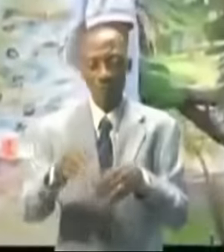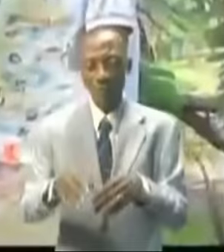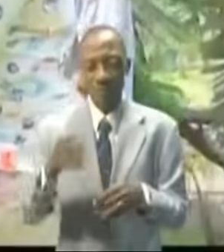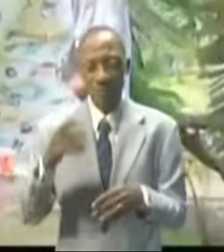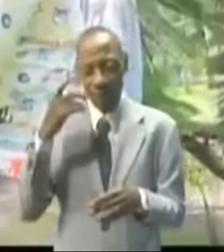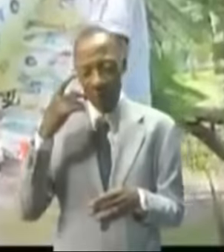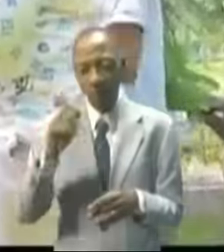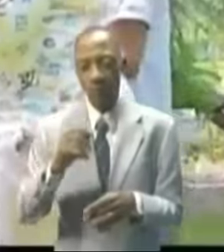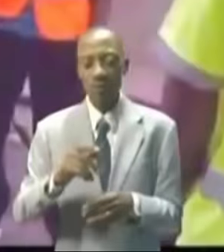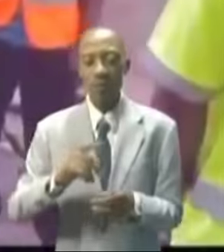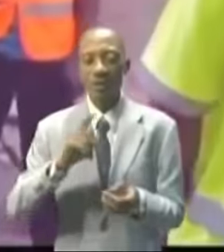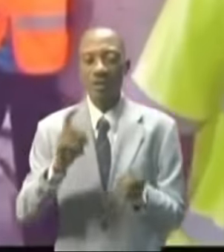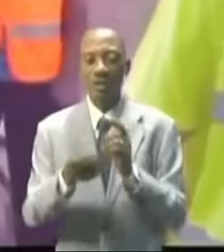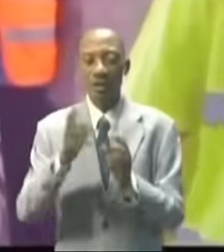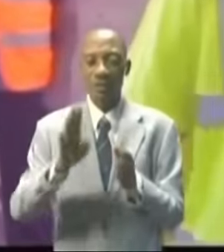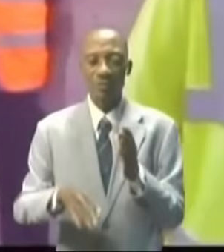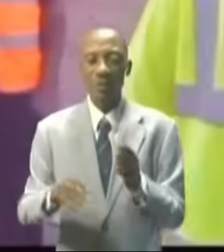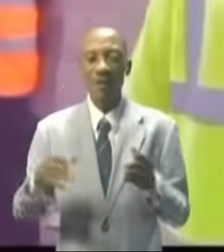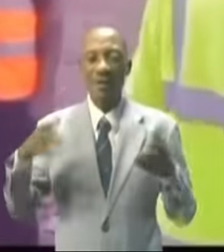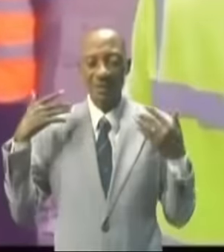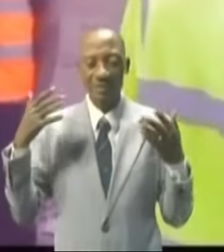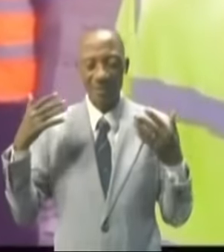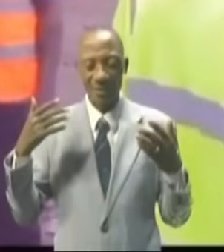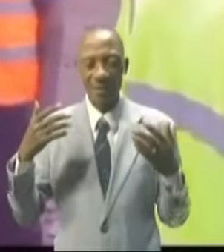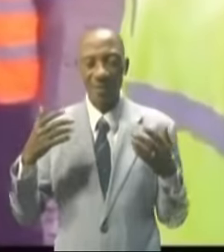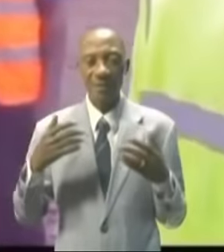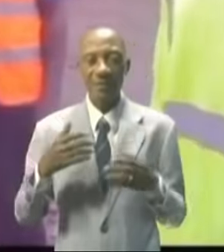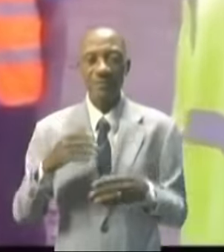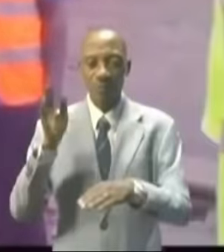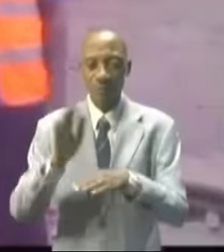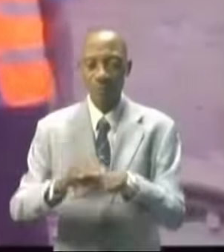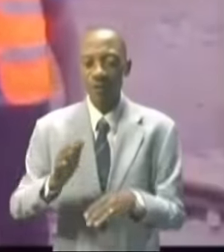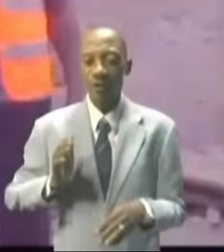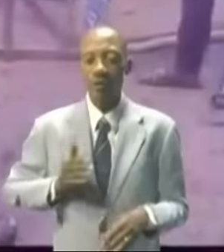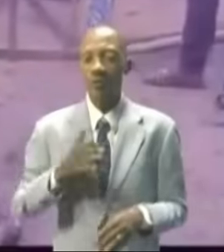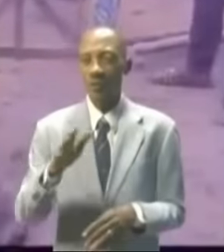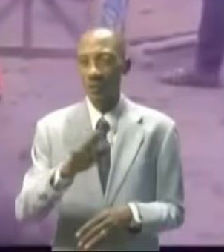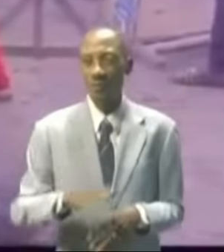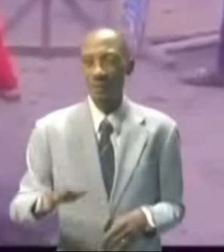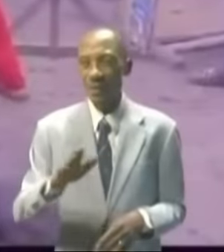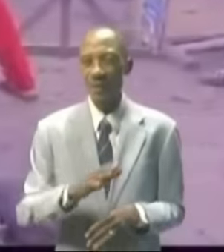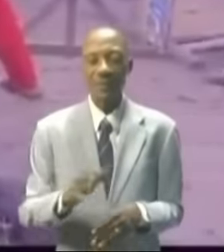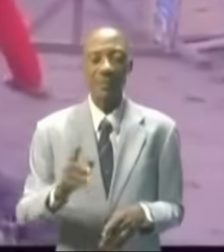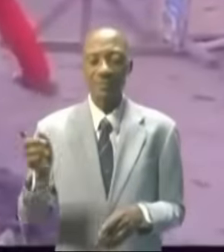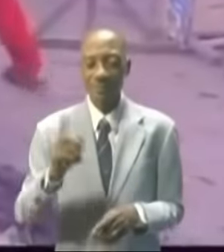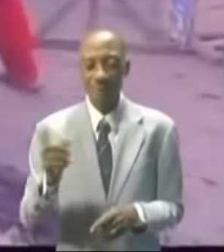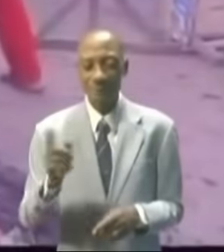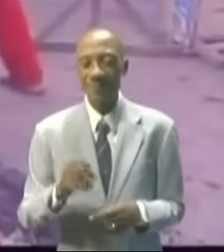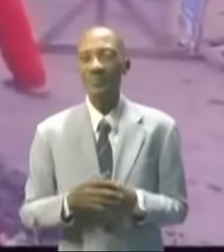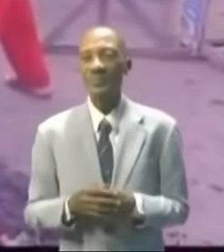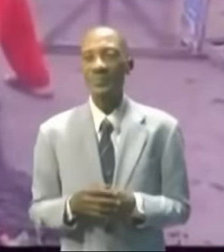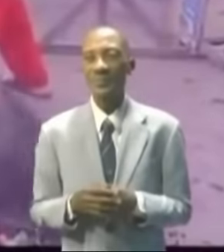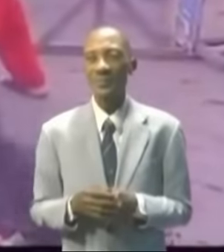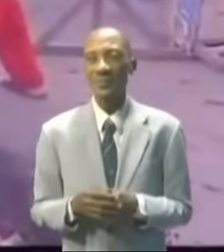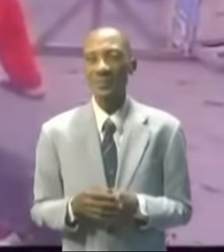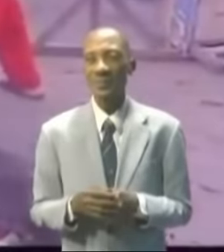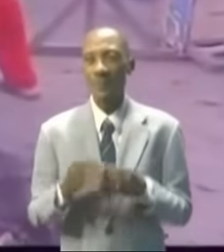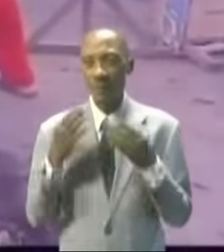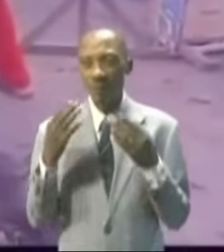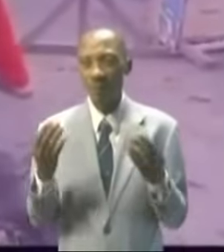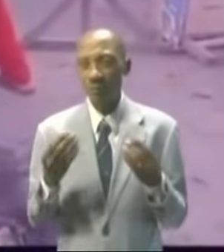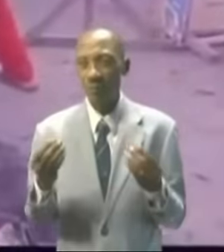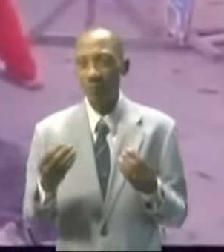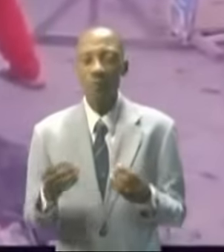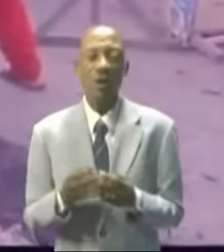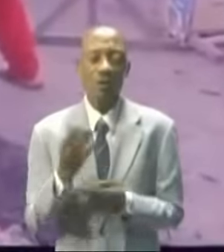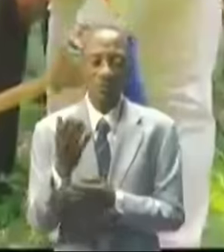climatique. Un grand rendez-vous des patriotes décidés à prendre leur destin en main pour lutter contre les maladies liées à l'insalubrité par suite